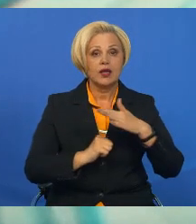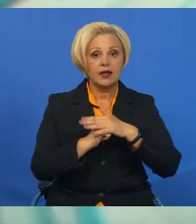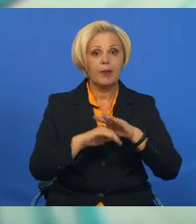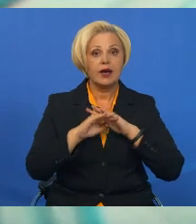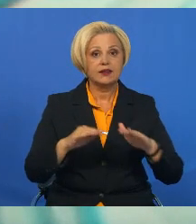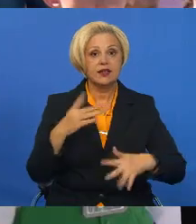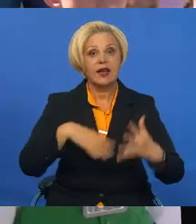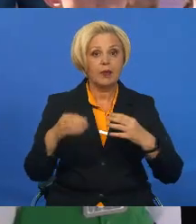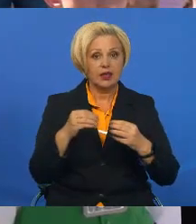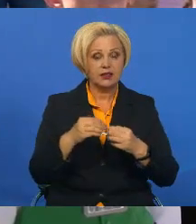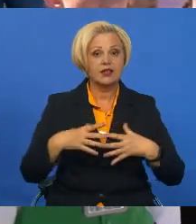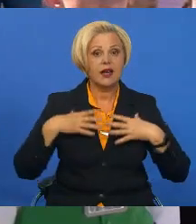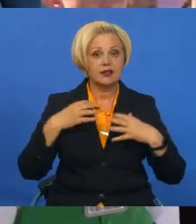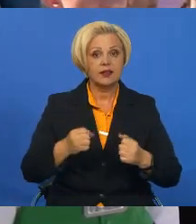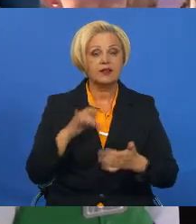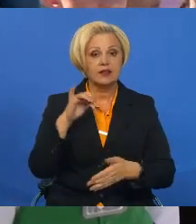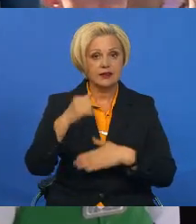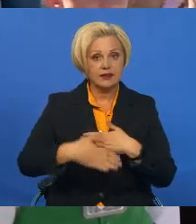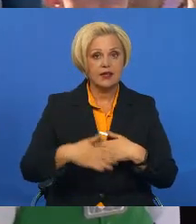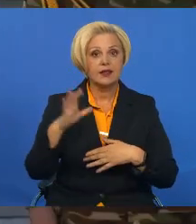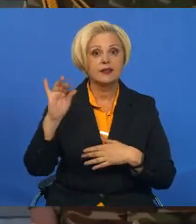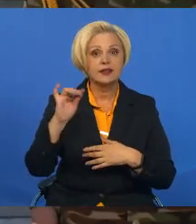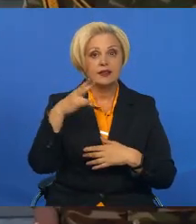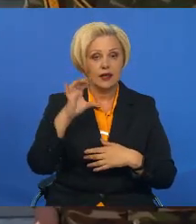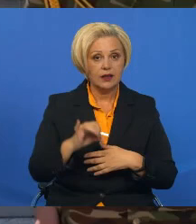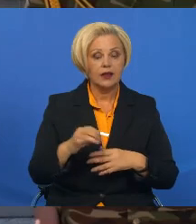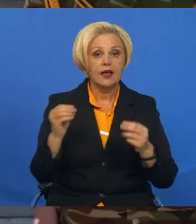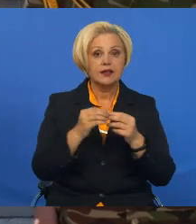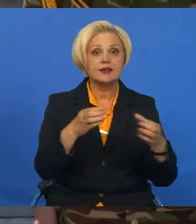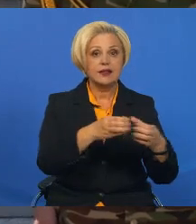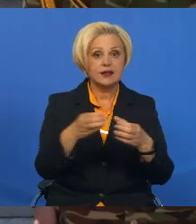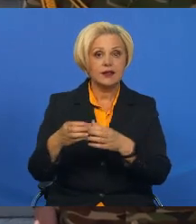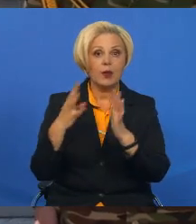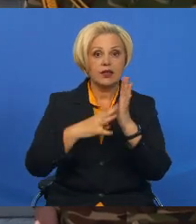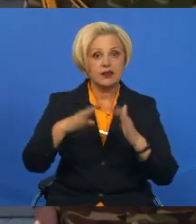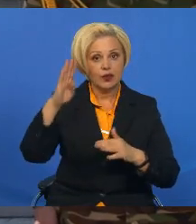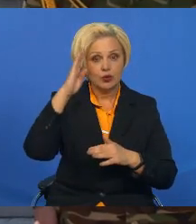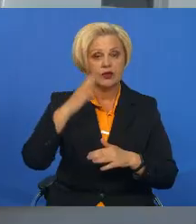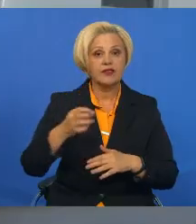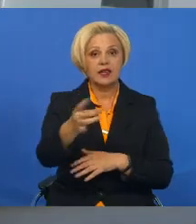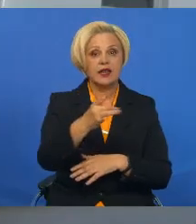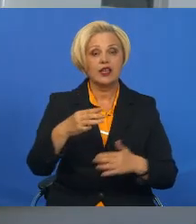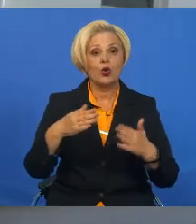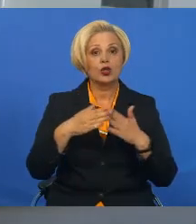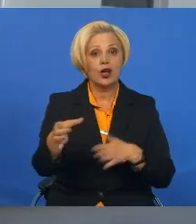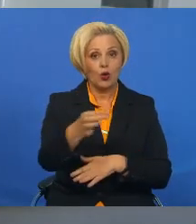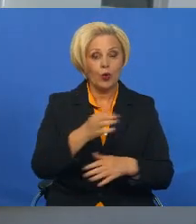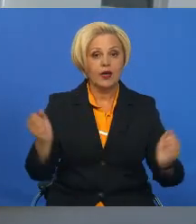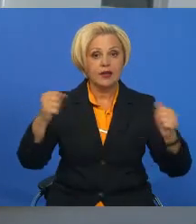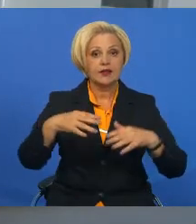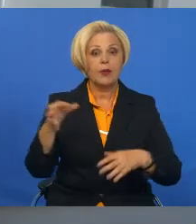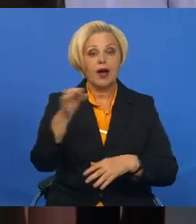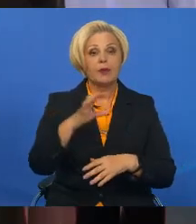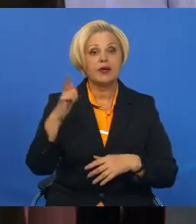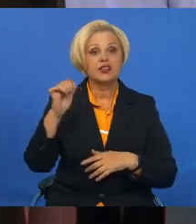детячего реабилитационно-оздоровленчего центра «Сидельники». 10 команд 90 хлопцев из усих регионов Гомельщины собрала областная